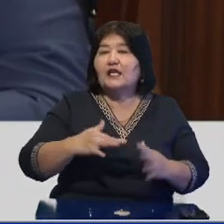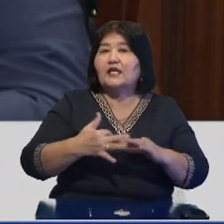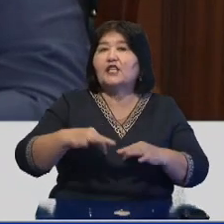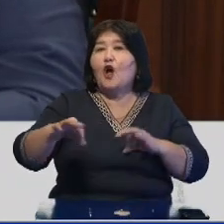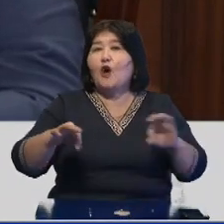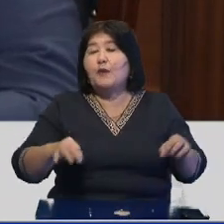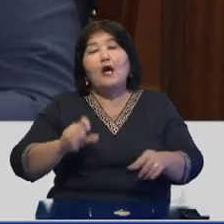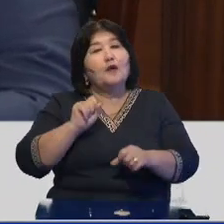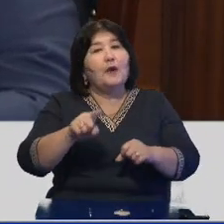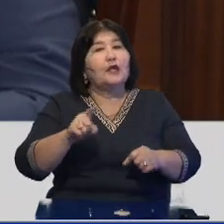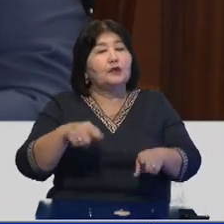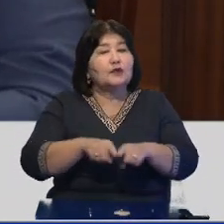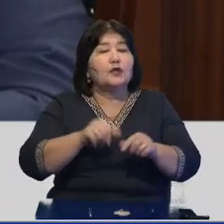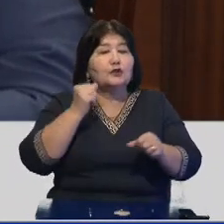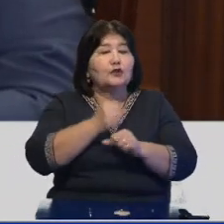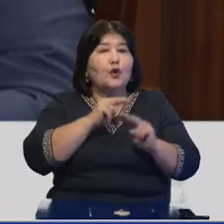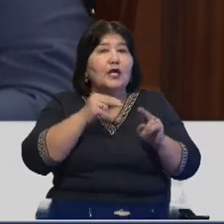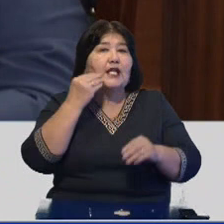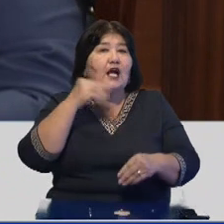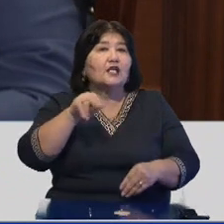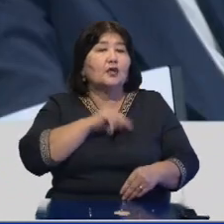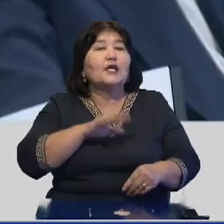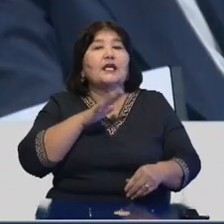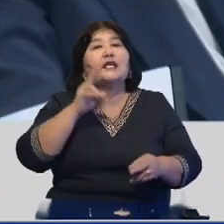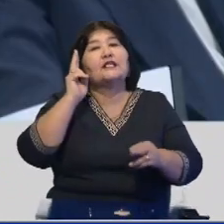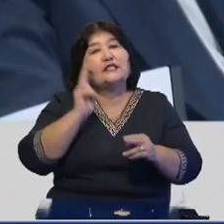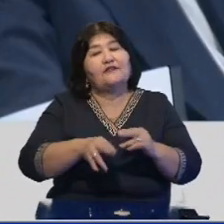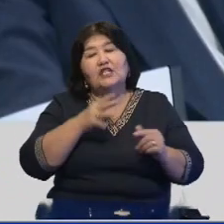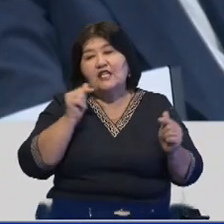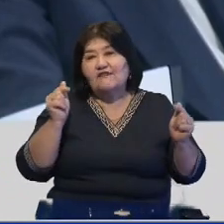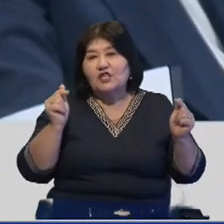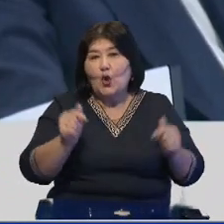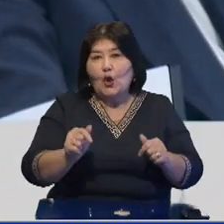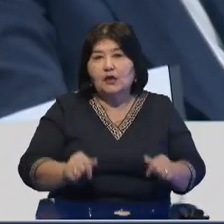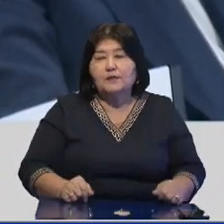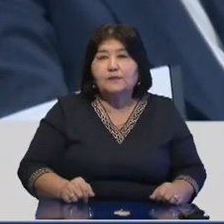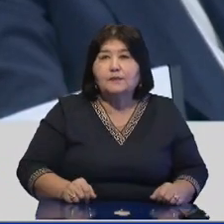проектов поручено строго контролировать качество работ и завершение в